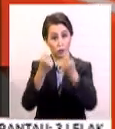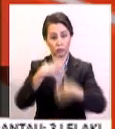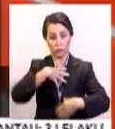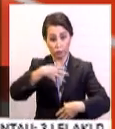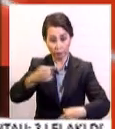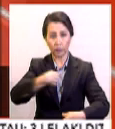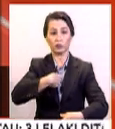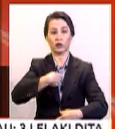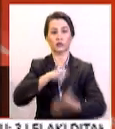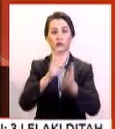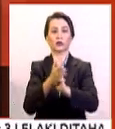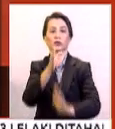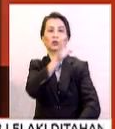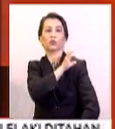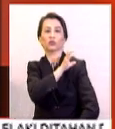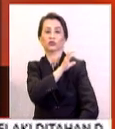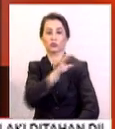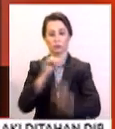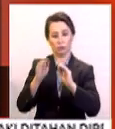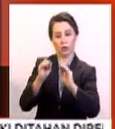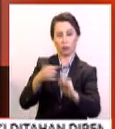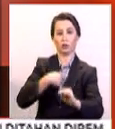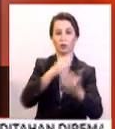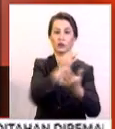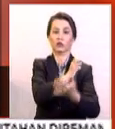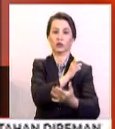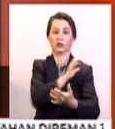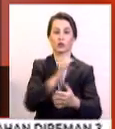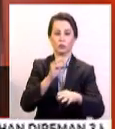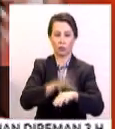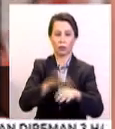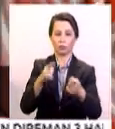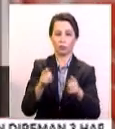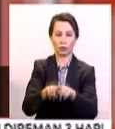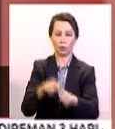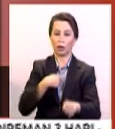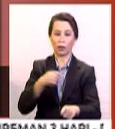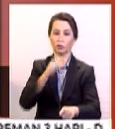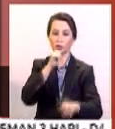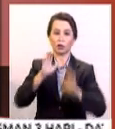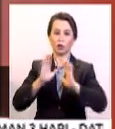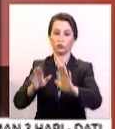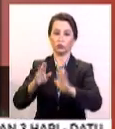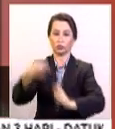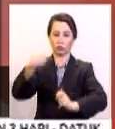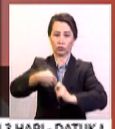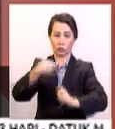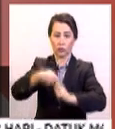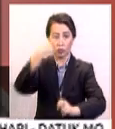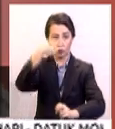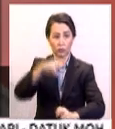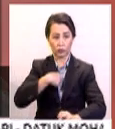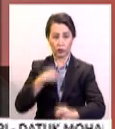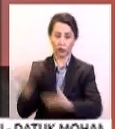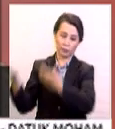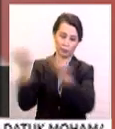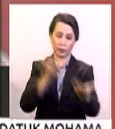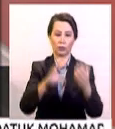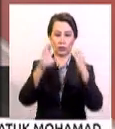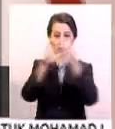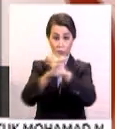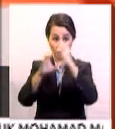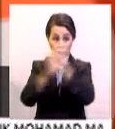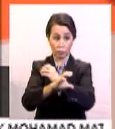dan dalam masa yang sama saya tidak menolak kesukaran untuk saya membawa cabaran kali